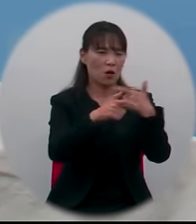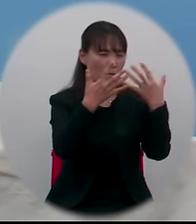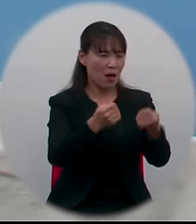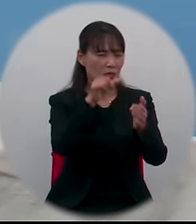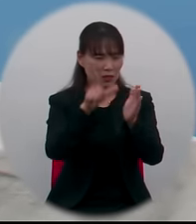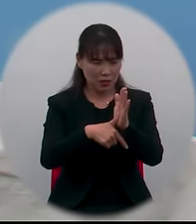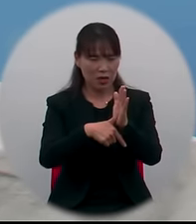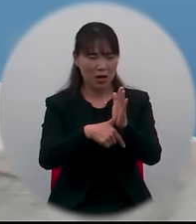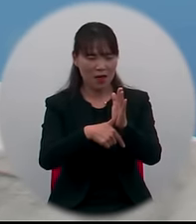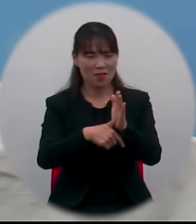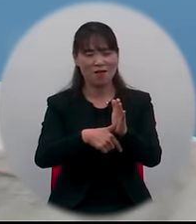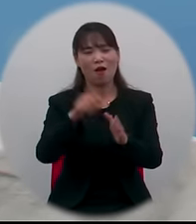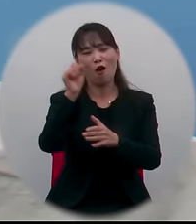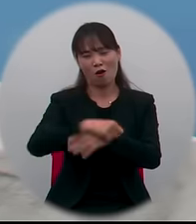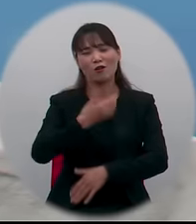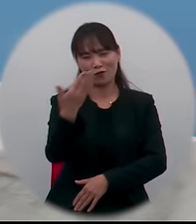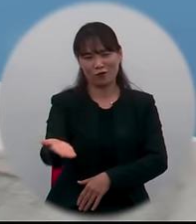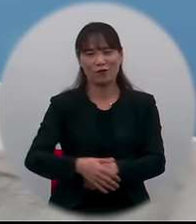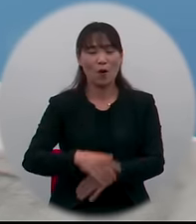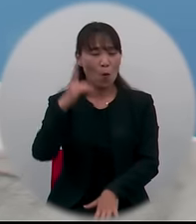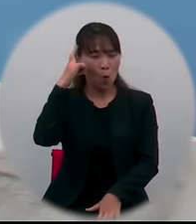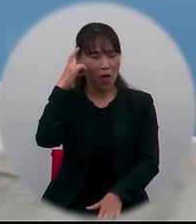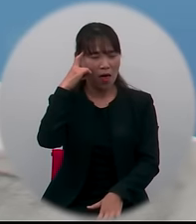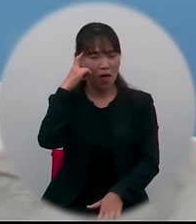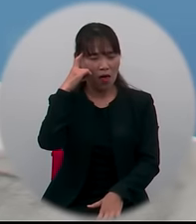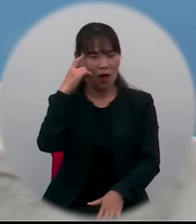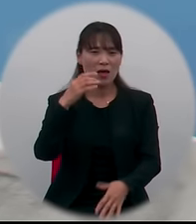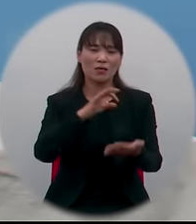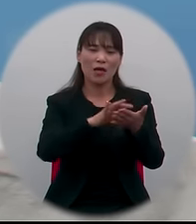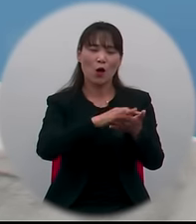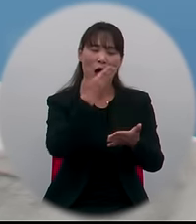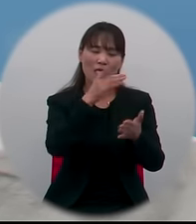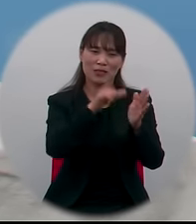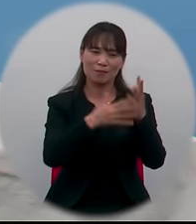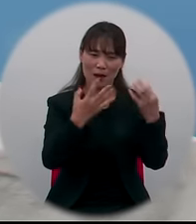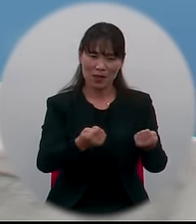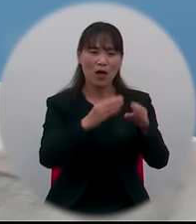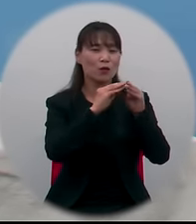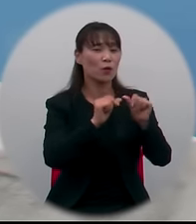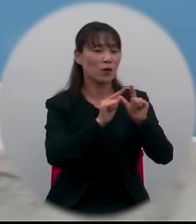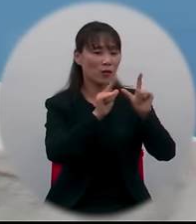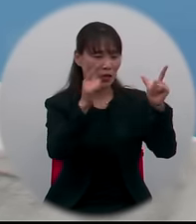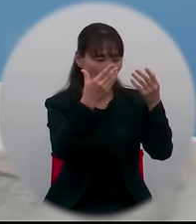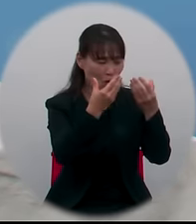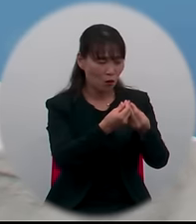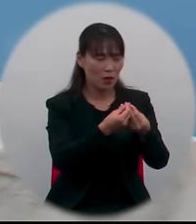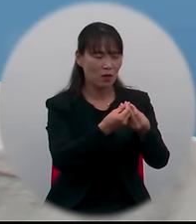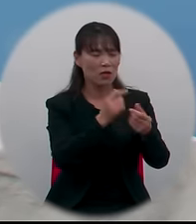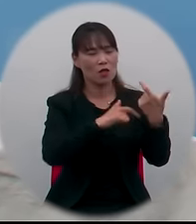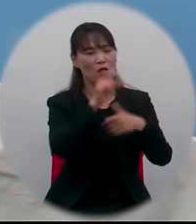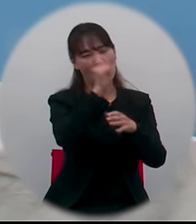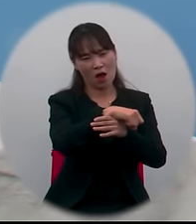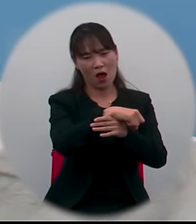주말에는 조금 더 많은 시간을 과감하게 좀 허락을 하셔야 돼요 왜냐면 가용 시간이 많죠 그래서 토요일 같은 경우에는 조금 더 많이 허락을